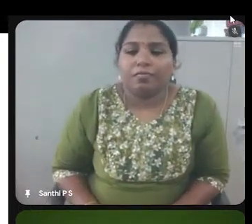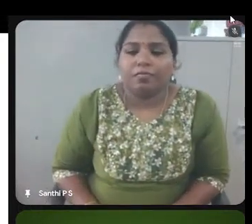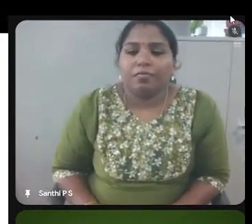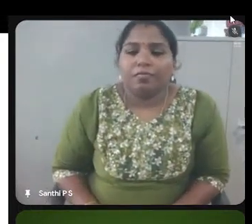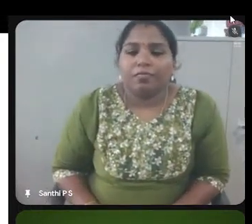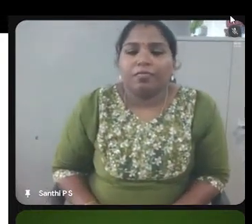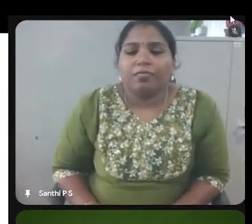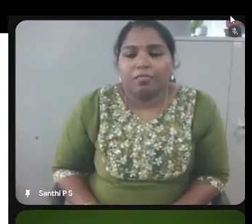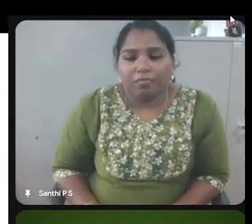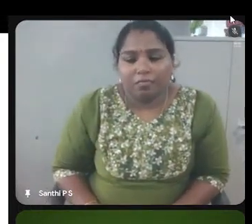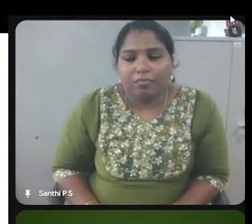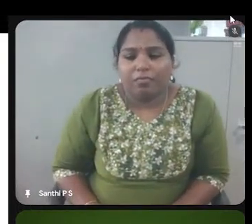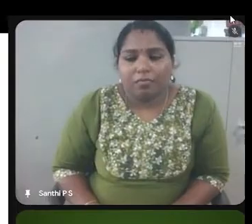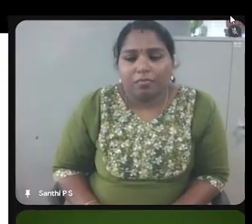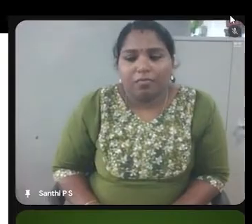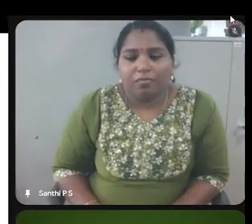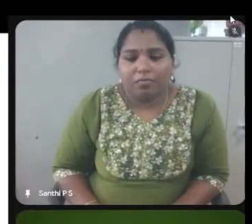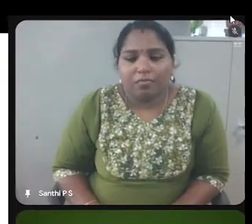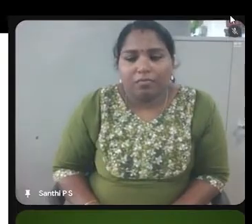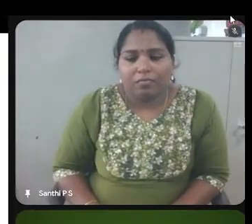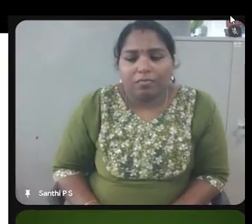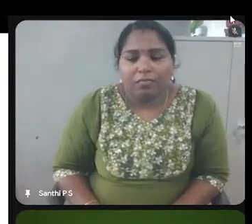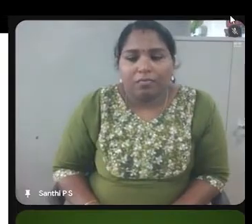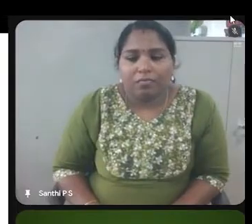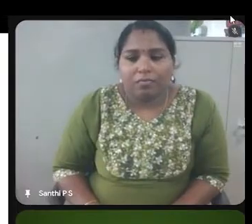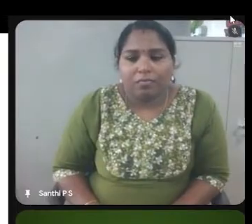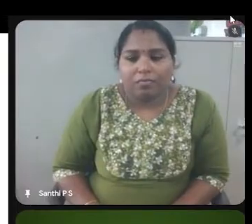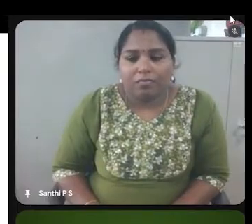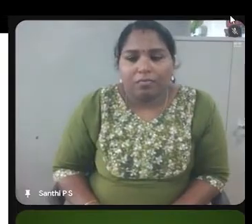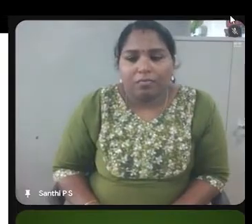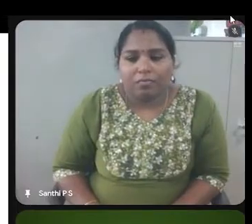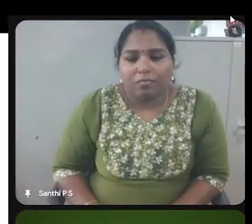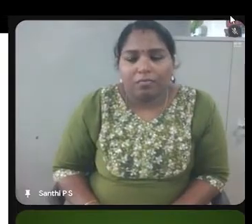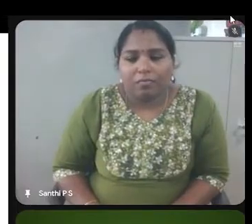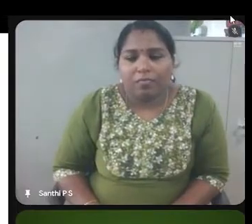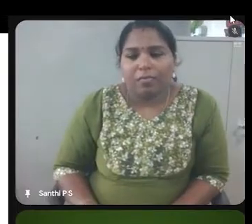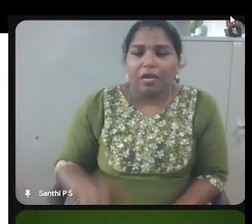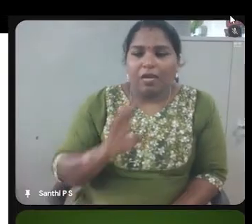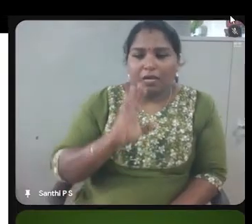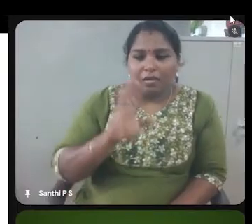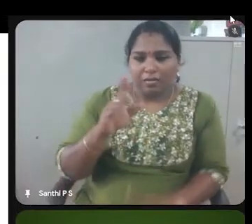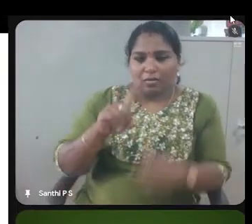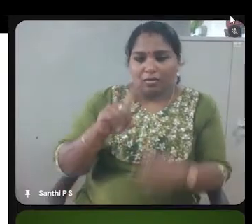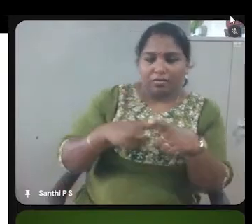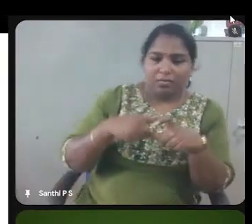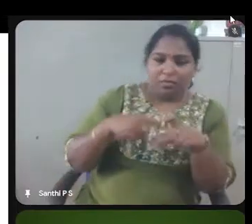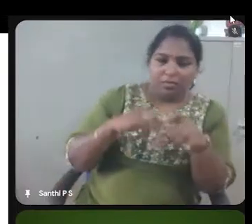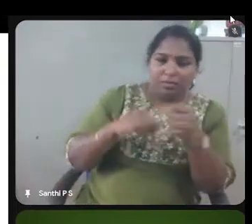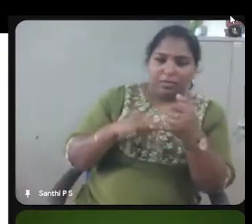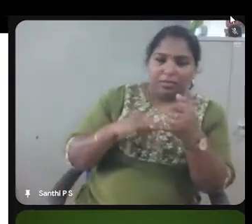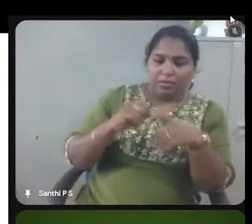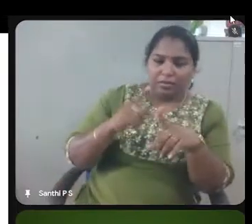ഓക്കെ, താങ്ക് യു മാം. ഹലോ, കേൾക്കുന്നുണ്ടോ? മിസ് ജെസ്സി ആണോ? അതെ അതെ